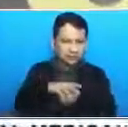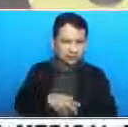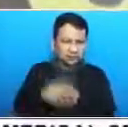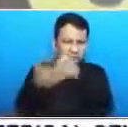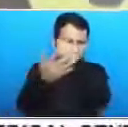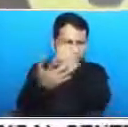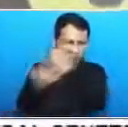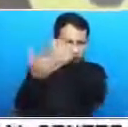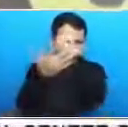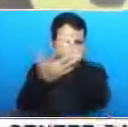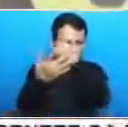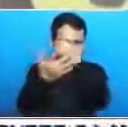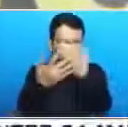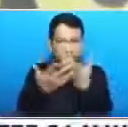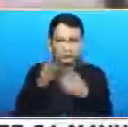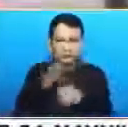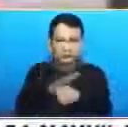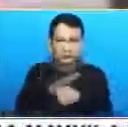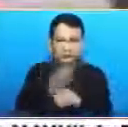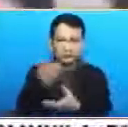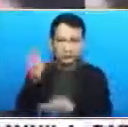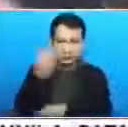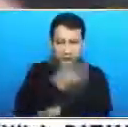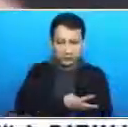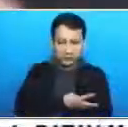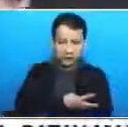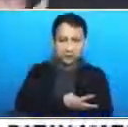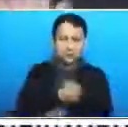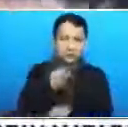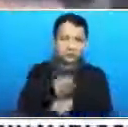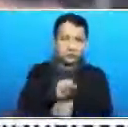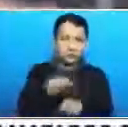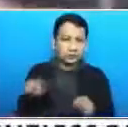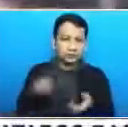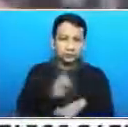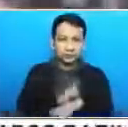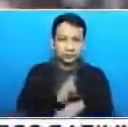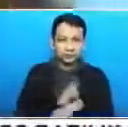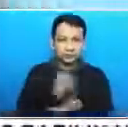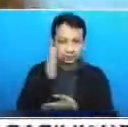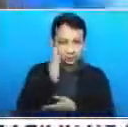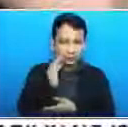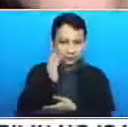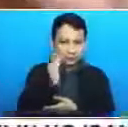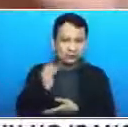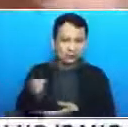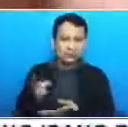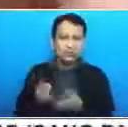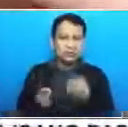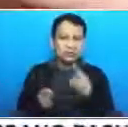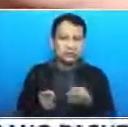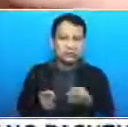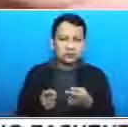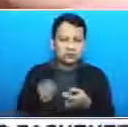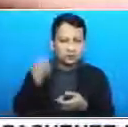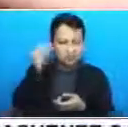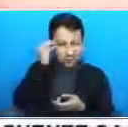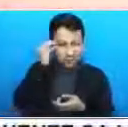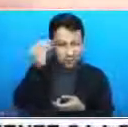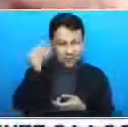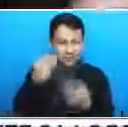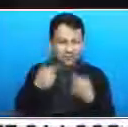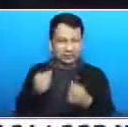pa kung matagalan ang kondisyon ng mga taong nakararanas ng mental illness dahil sa pandemic. Nakatutulong aniya ang pagiging